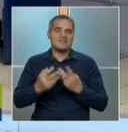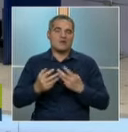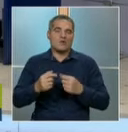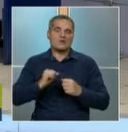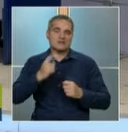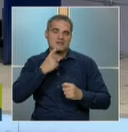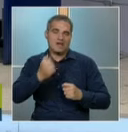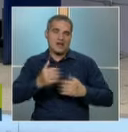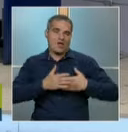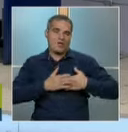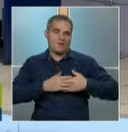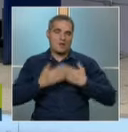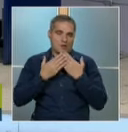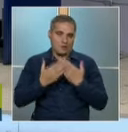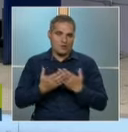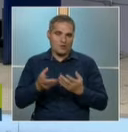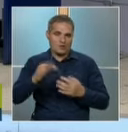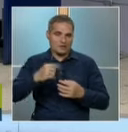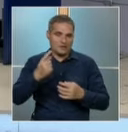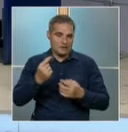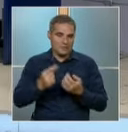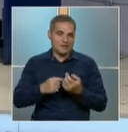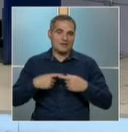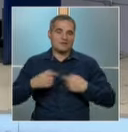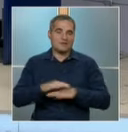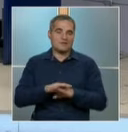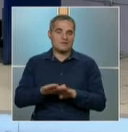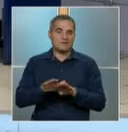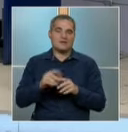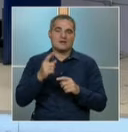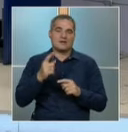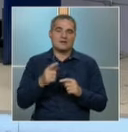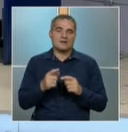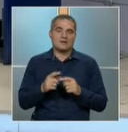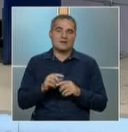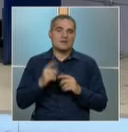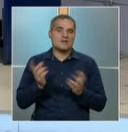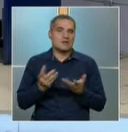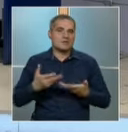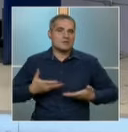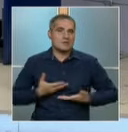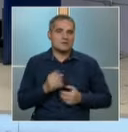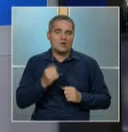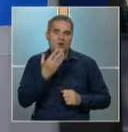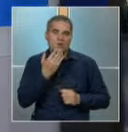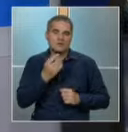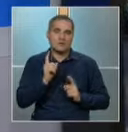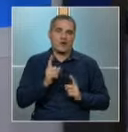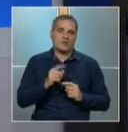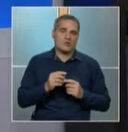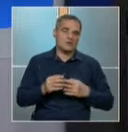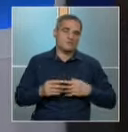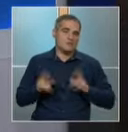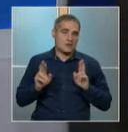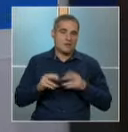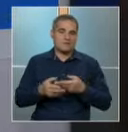технологиите, за духовността. Благодаря ви още веднъж. Искам да завърша с нещо интересно и любопитно, на което надявам